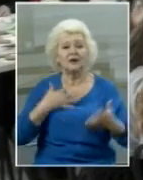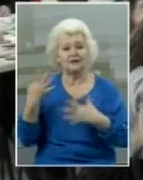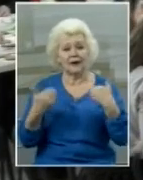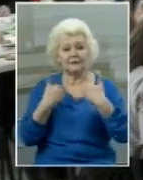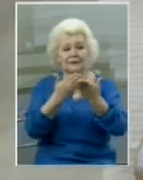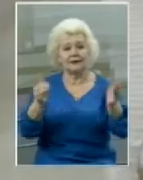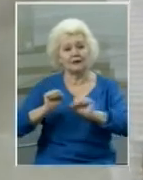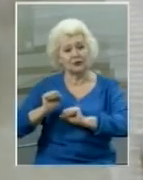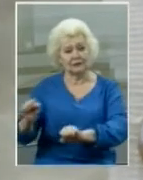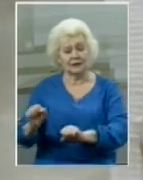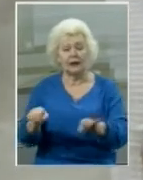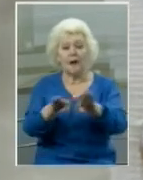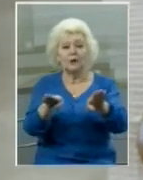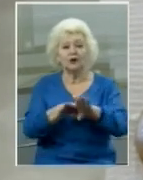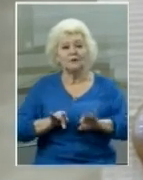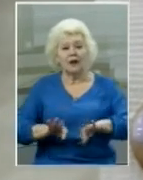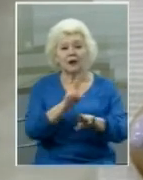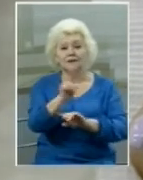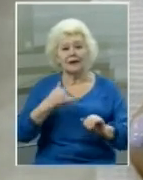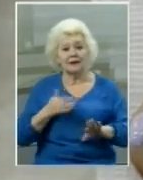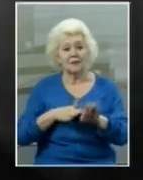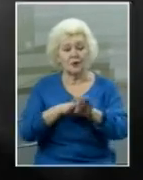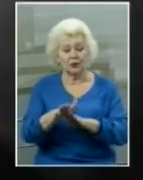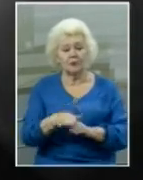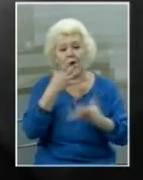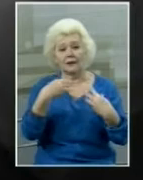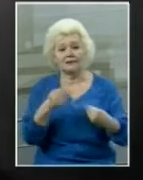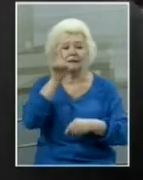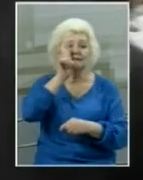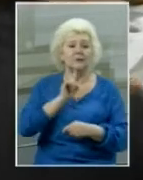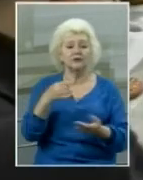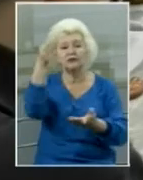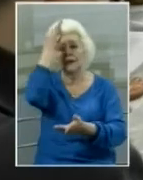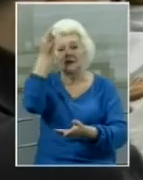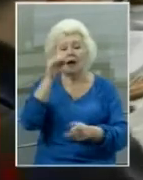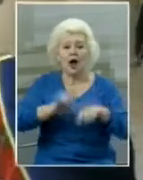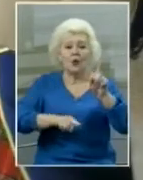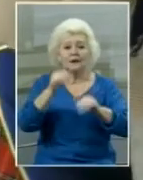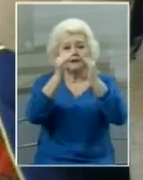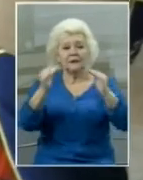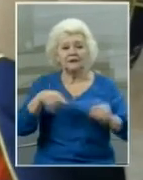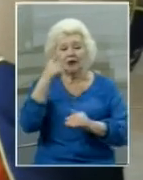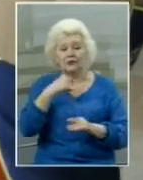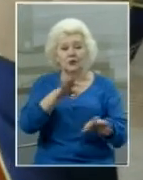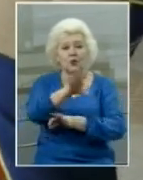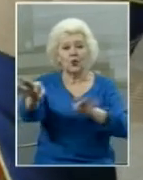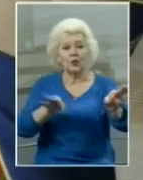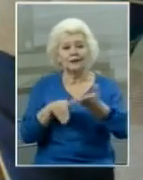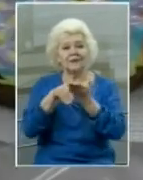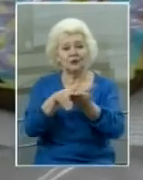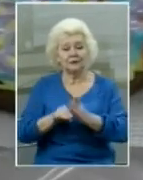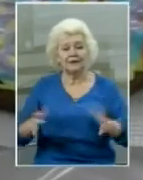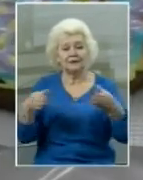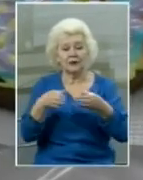наших захисників. Подібні акції, які ми проводимо, естетичні, смачні і нагадують про рідний дім, говорить координаторка